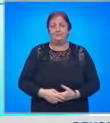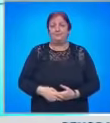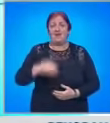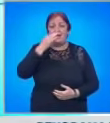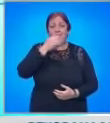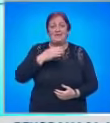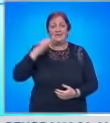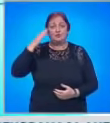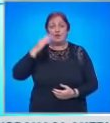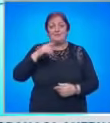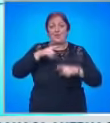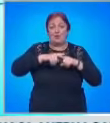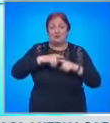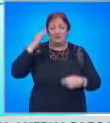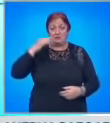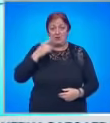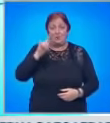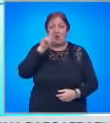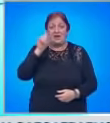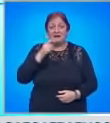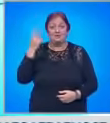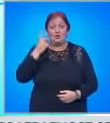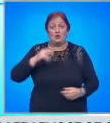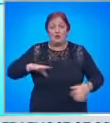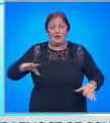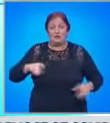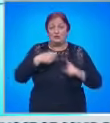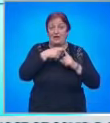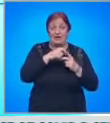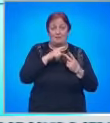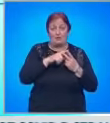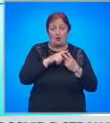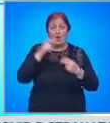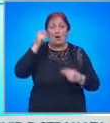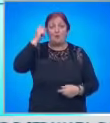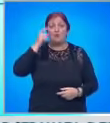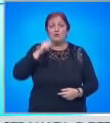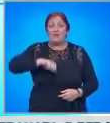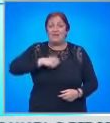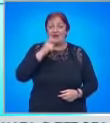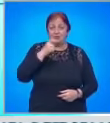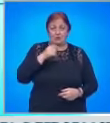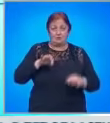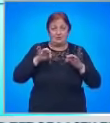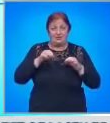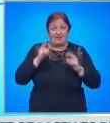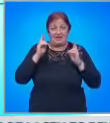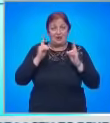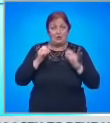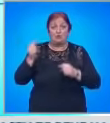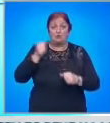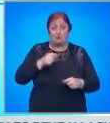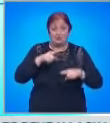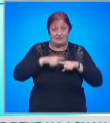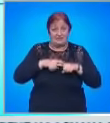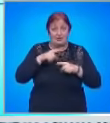И мнение на служебния правосъден министър по казуса с двойното гражданство на Кирил Петков. Професор Янаки Стоилов оцени решението на